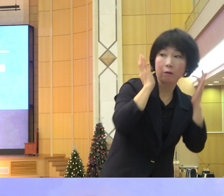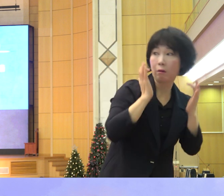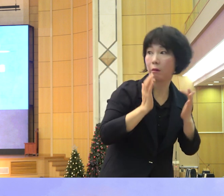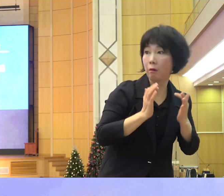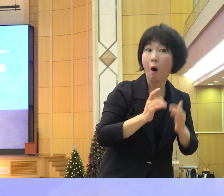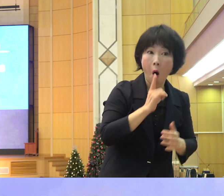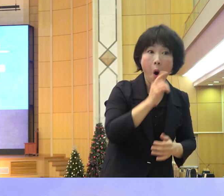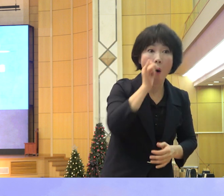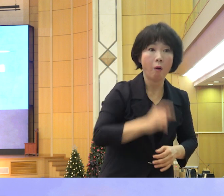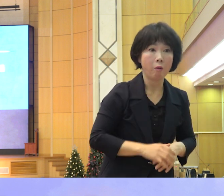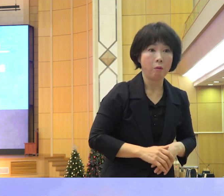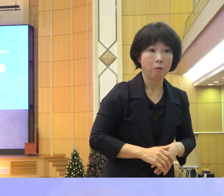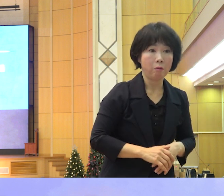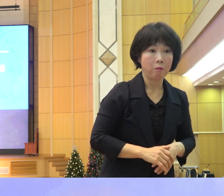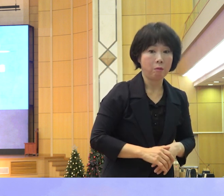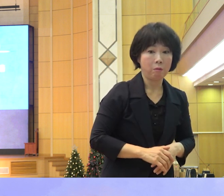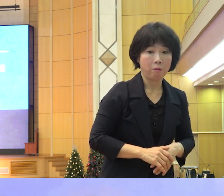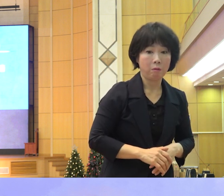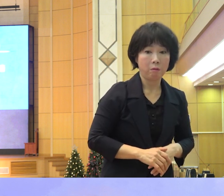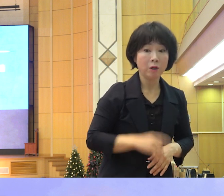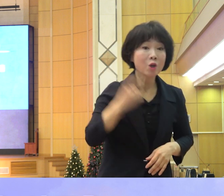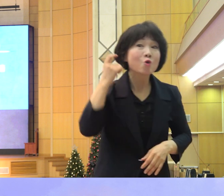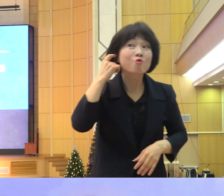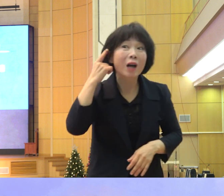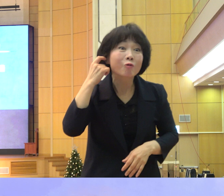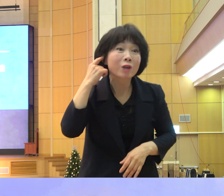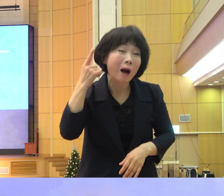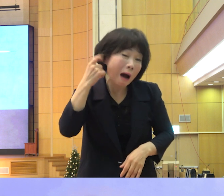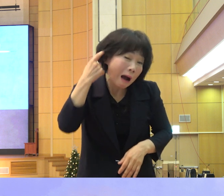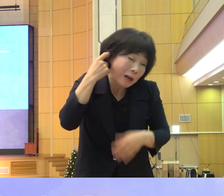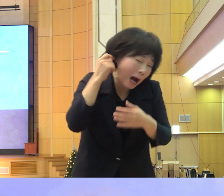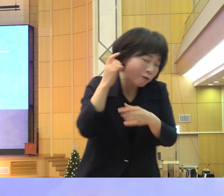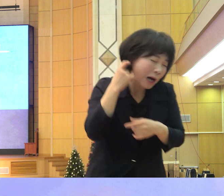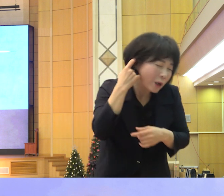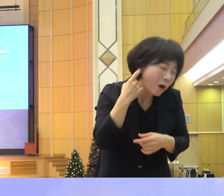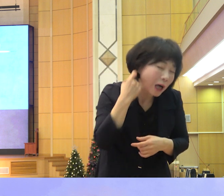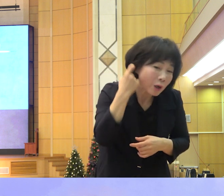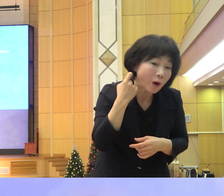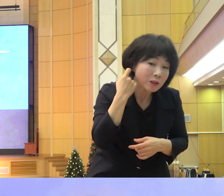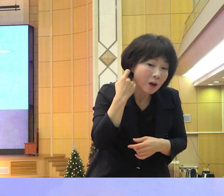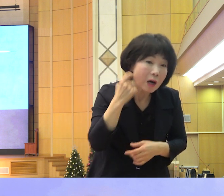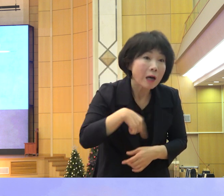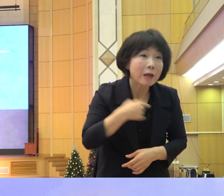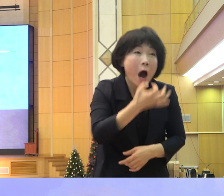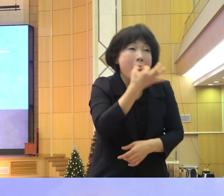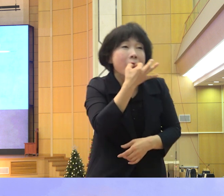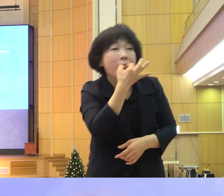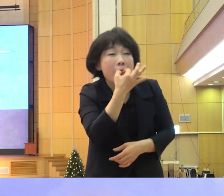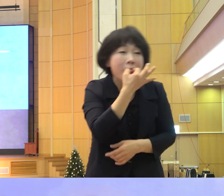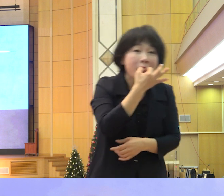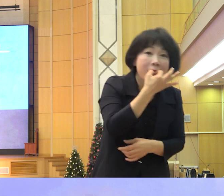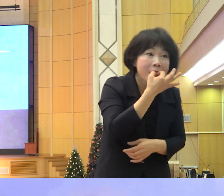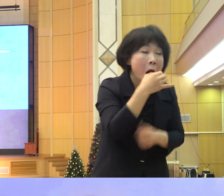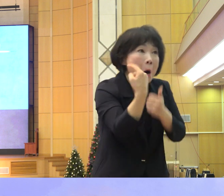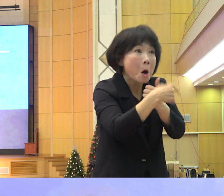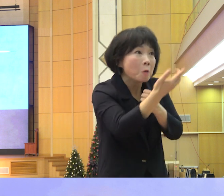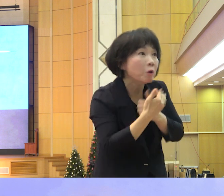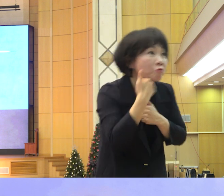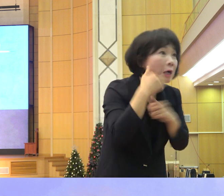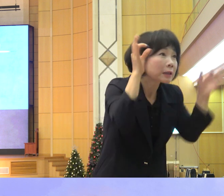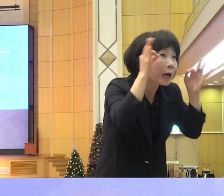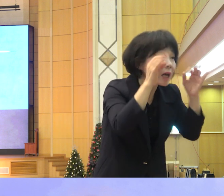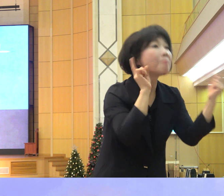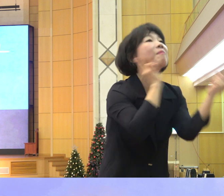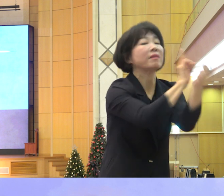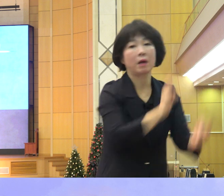많이 두고, 또 그 귀를 어디에서 자꾸 쓸데없는 소리만 듣고 그